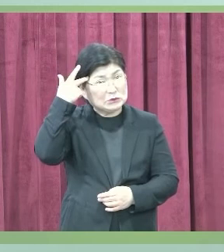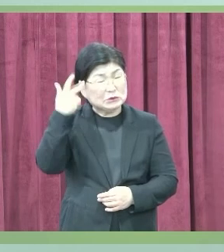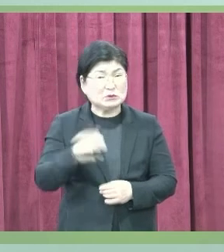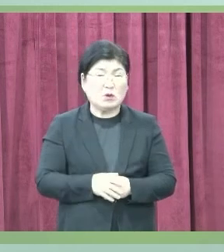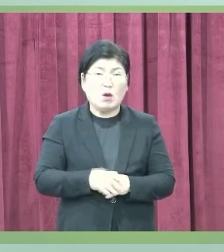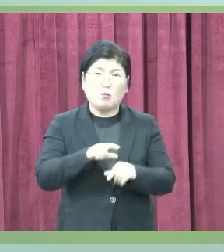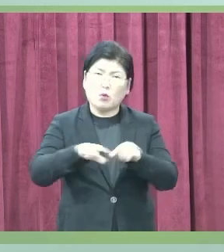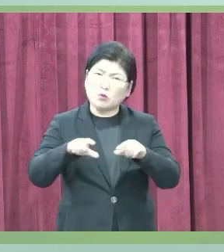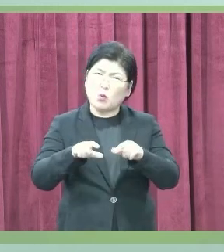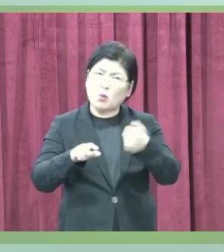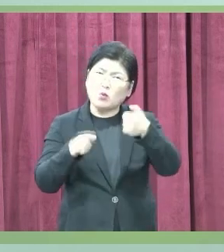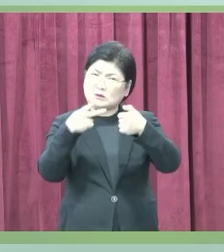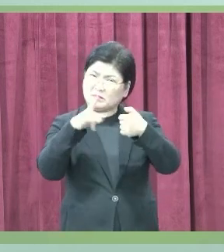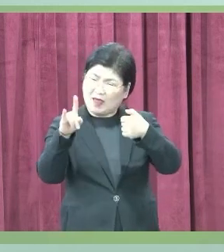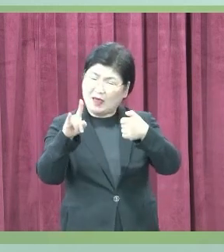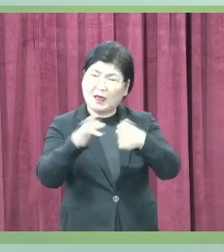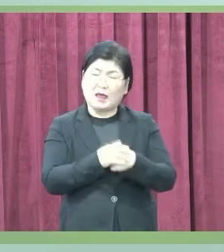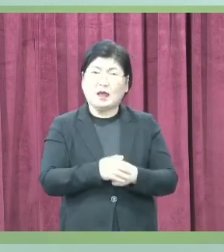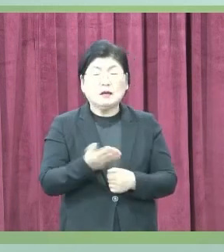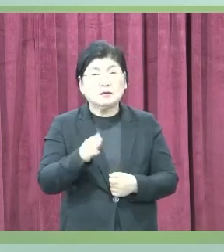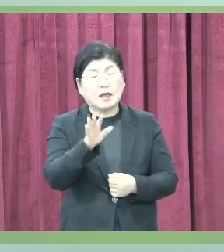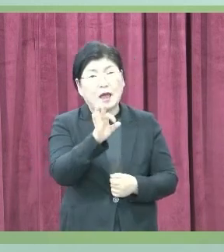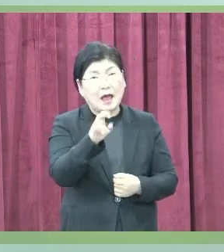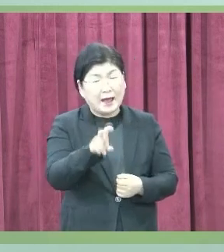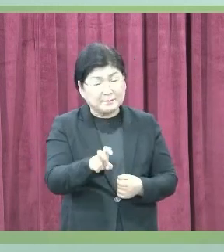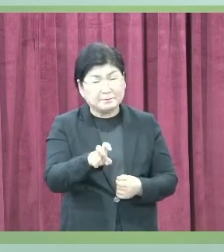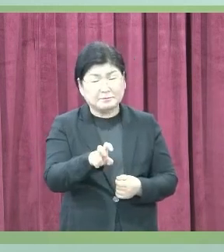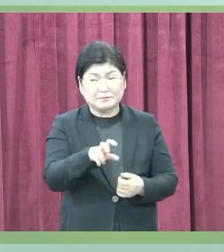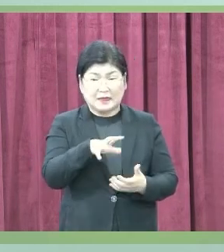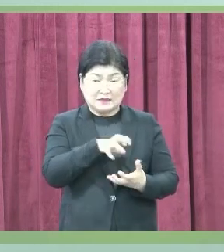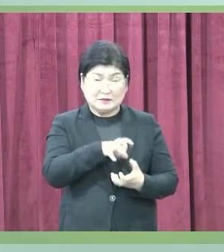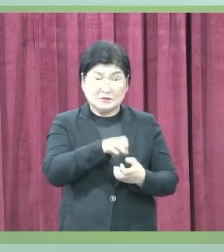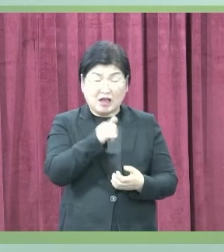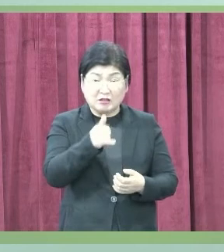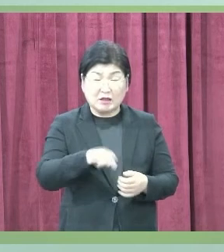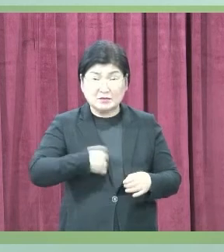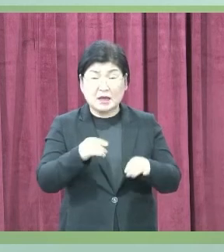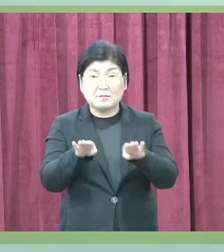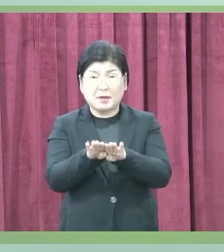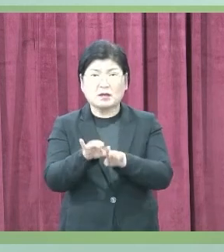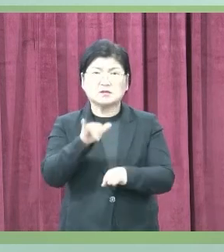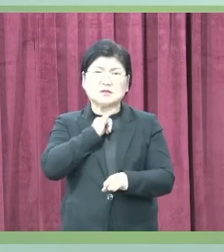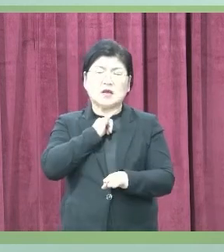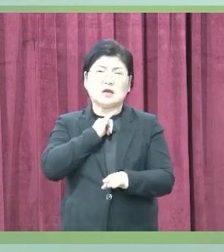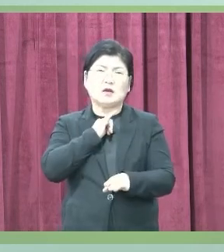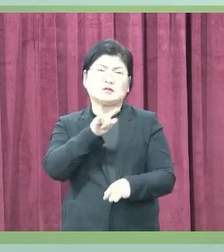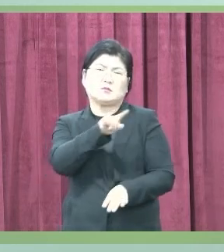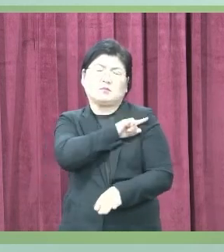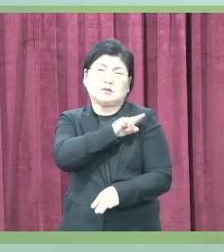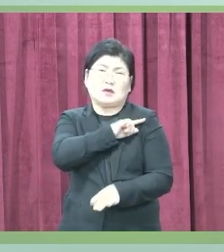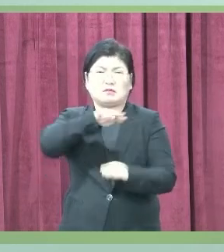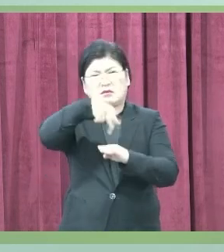연령이 50대가 가장 많고, 암, 심장질환 이런데 자폐가 보면은 자살이 1위,